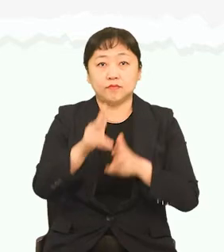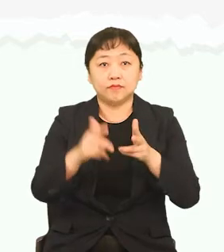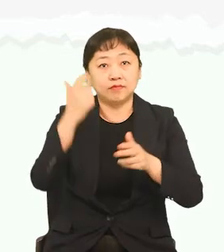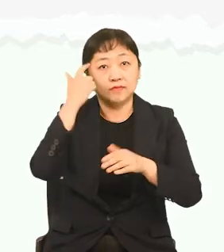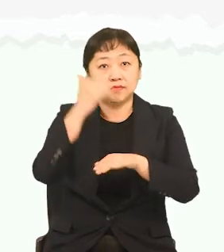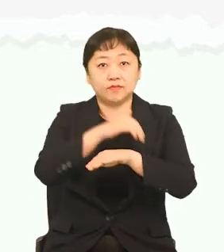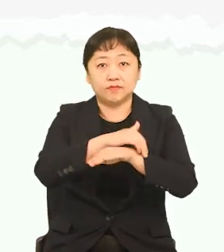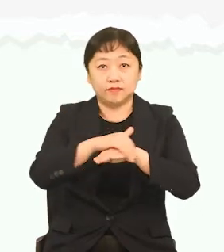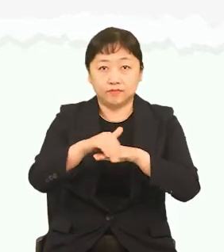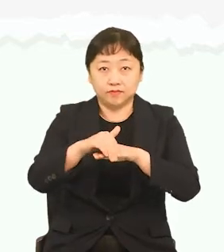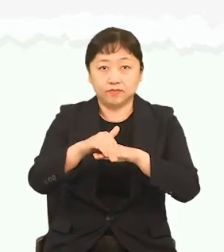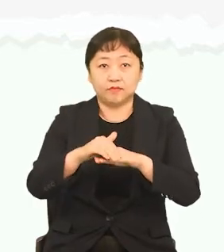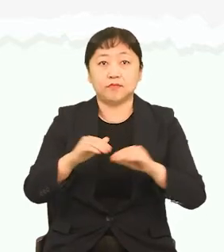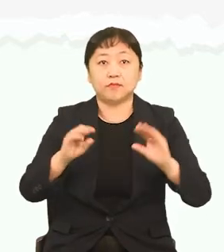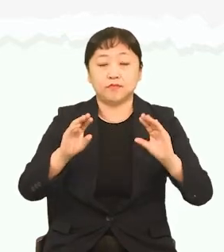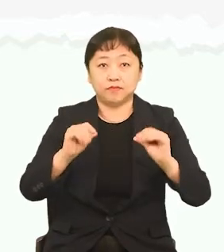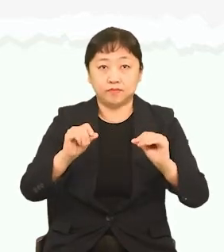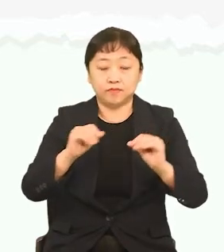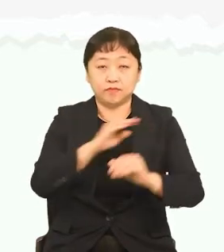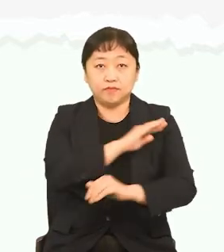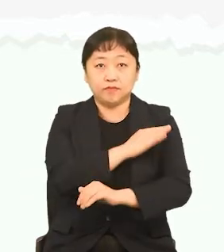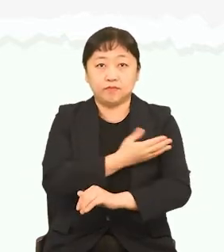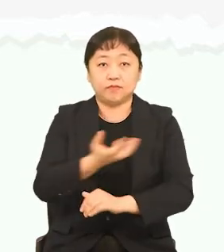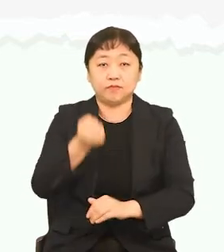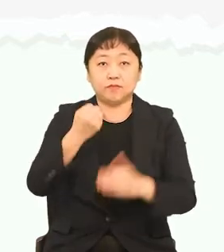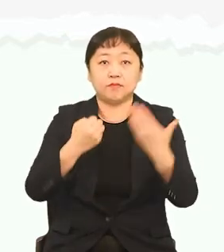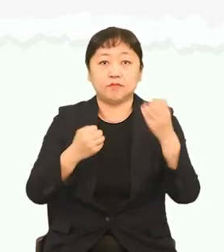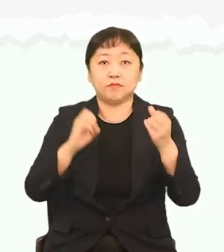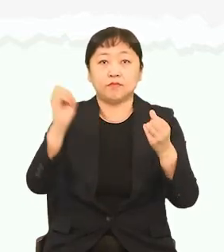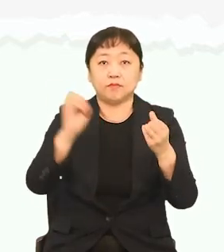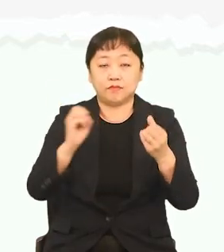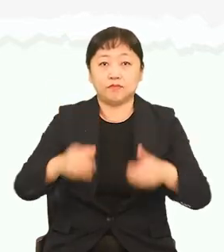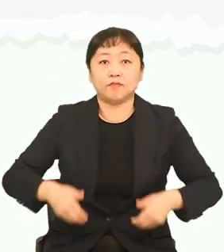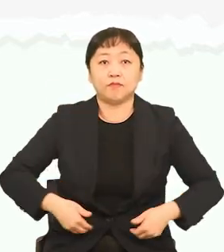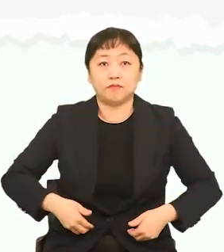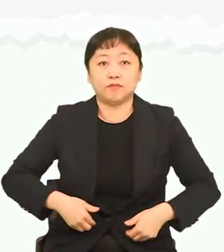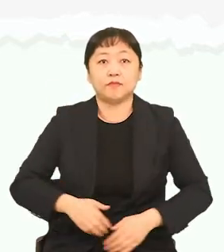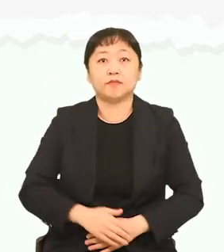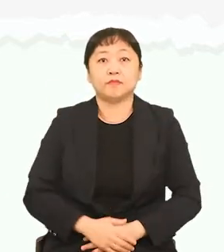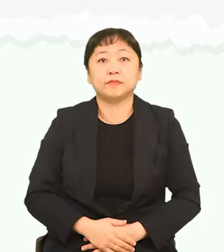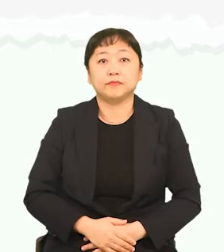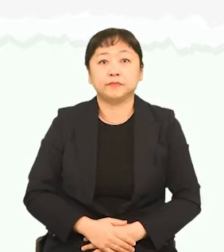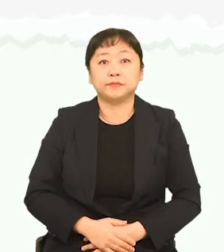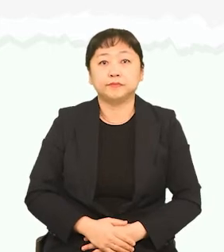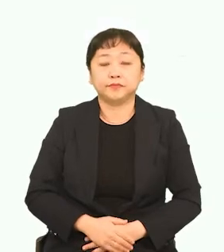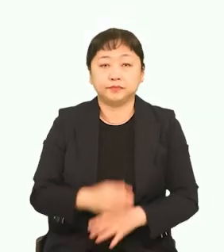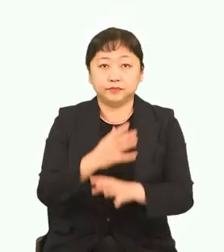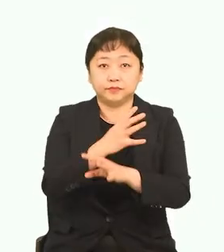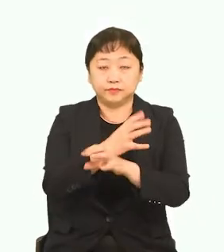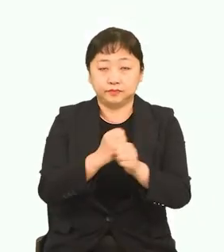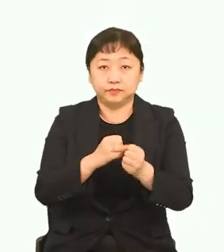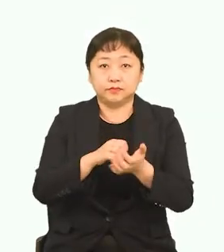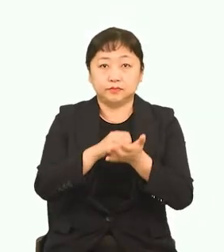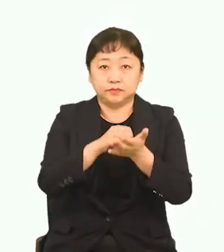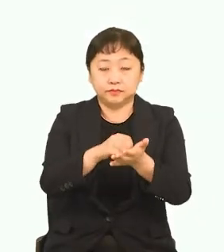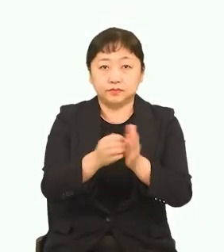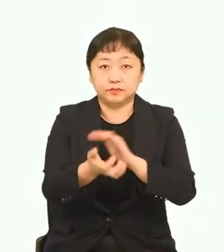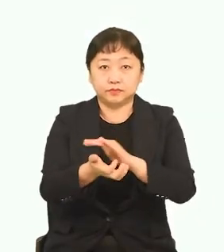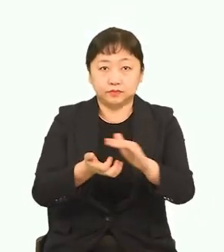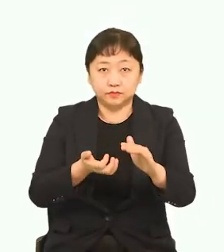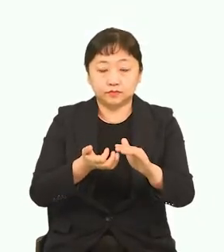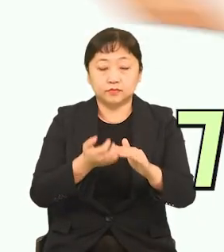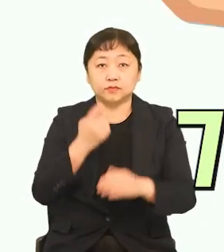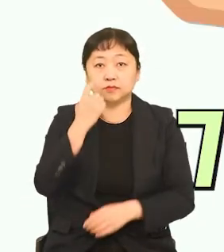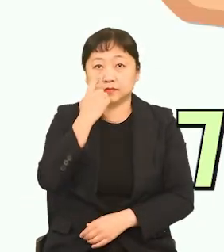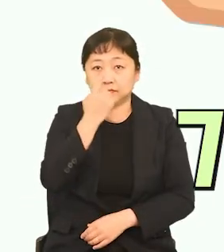80%, 사업 계획 승인 시 토지 소유권 95% 확보가 필요합니다. 따라서 지역주택조합